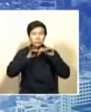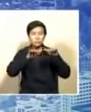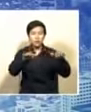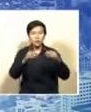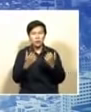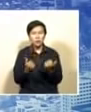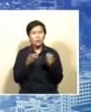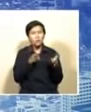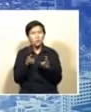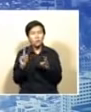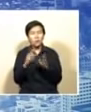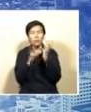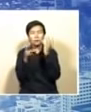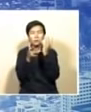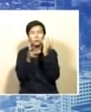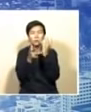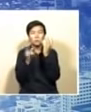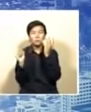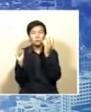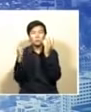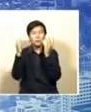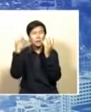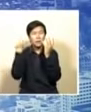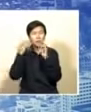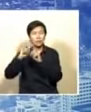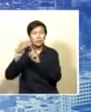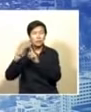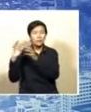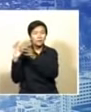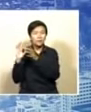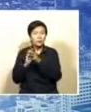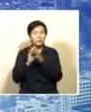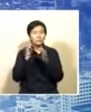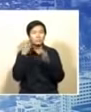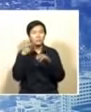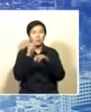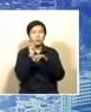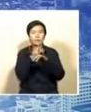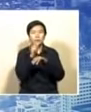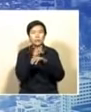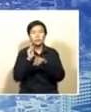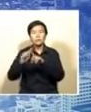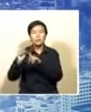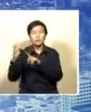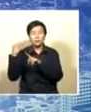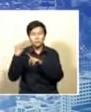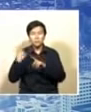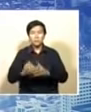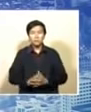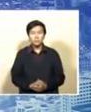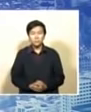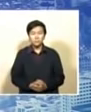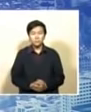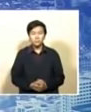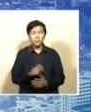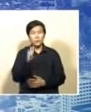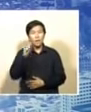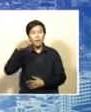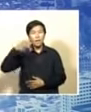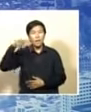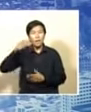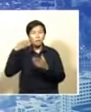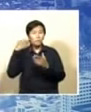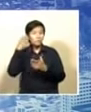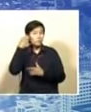มัยทั้งในเรื่องของทางด้านโซเชียลมีเดียนะครับต่างๆนะครับรวมถึงแอปพลิเคชันต่างๆที่จะทำให้ข้อมูล